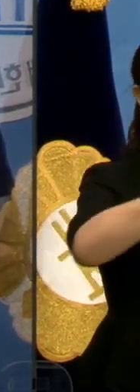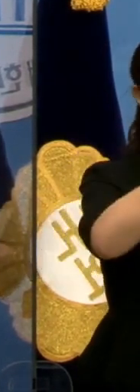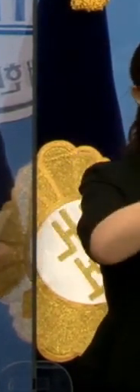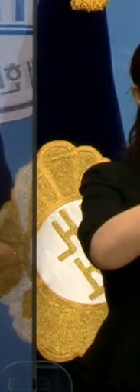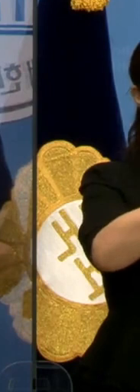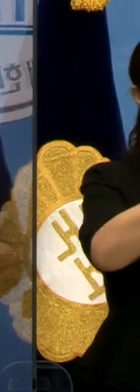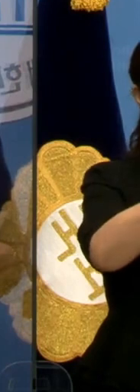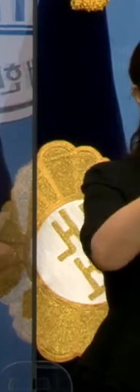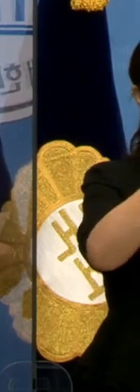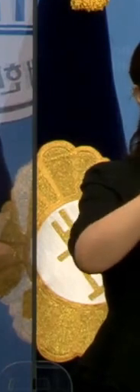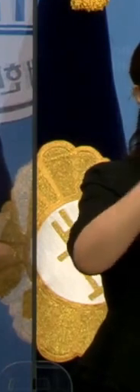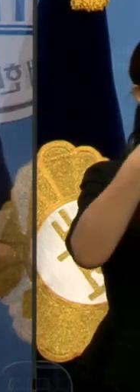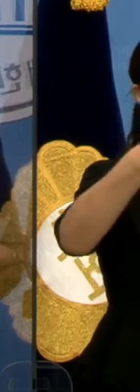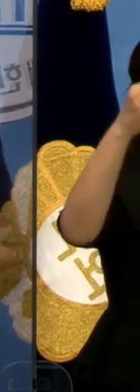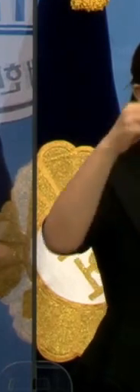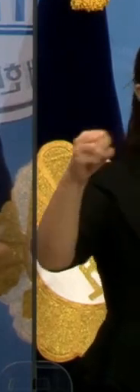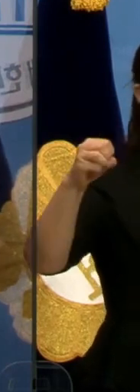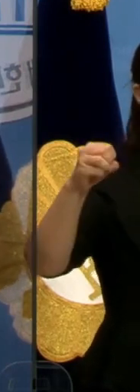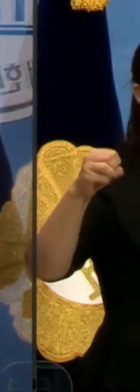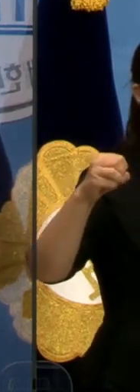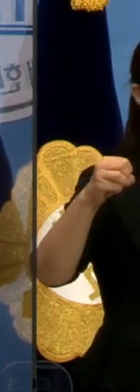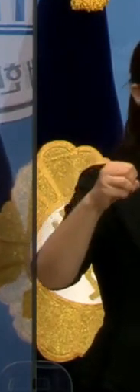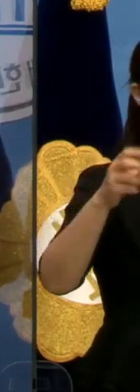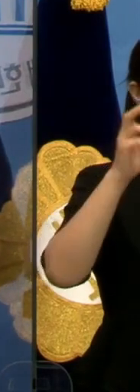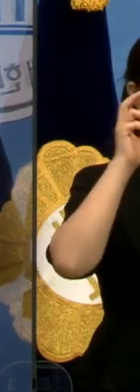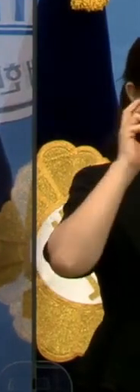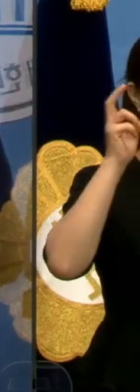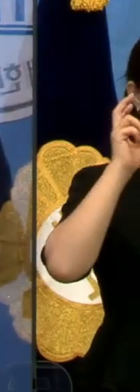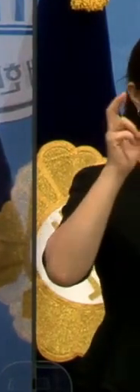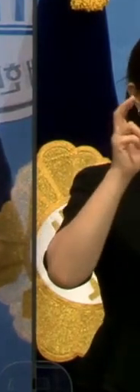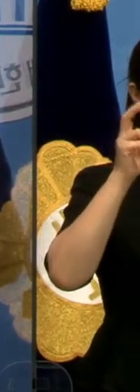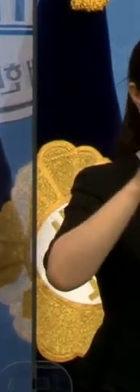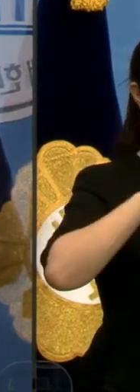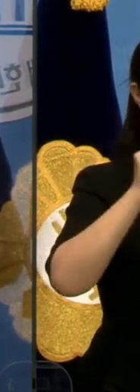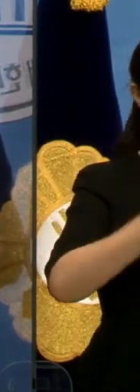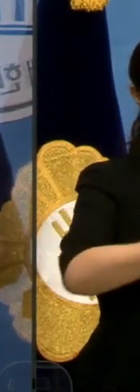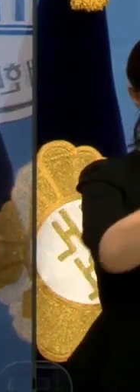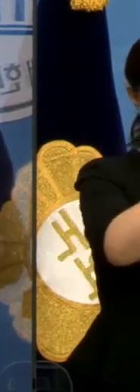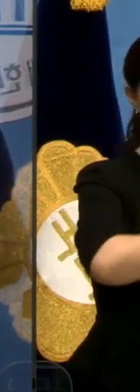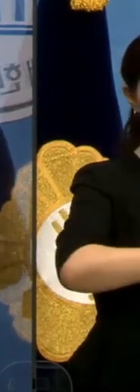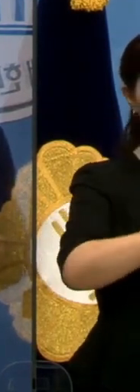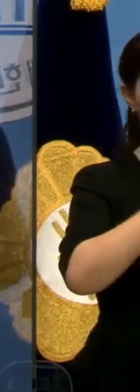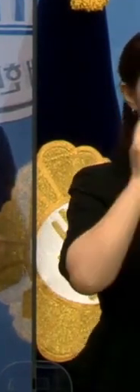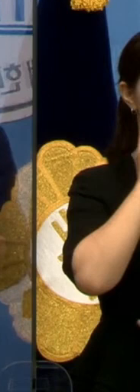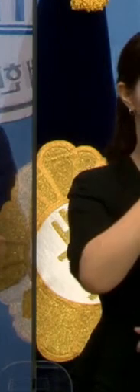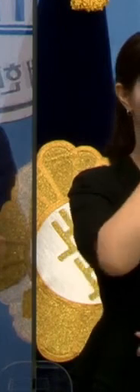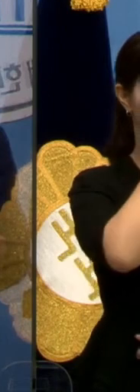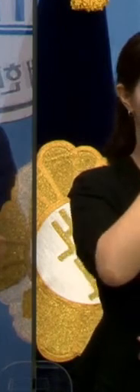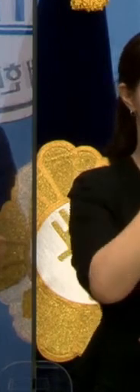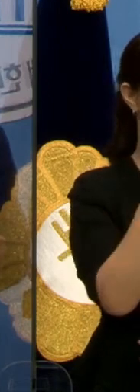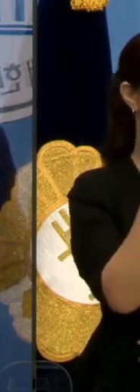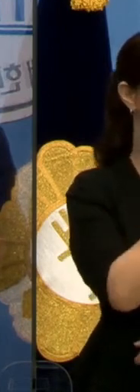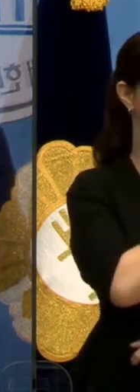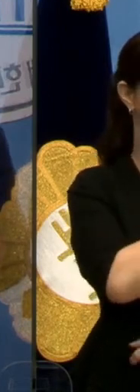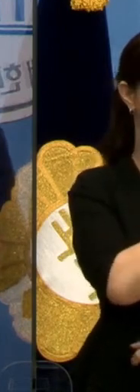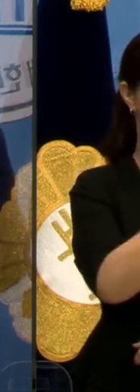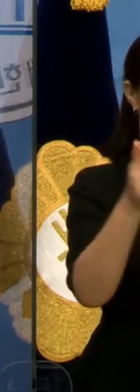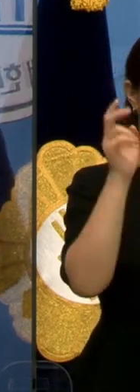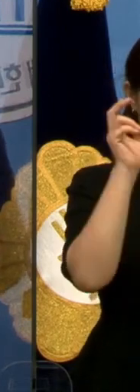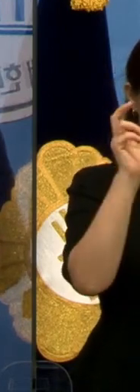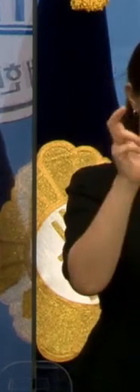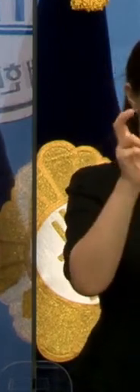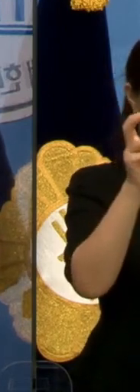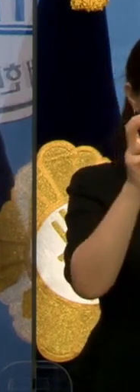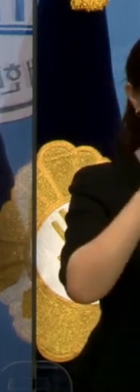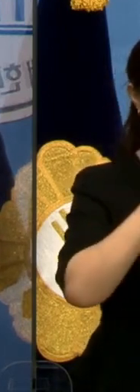57.6%입니다. 법인 소유 토지의 독점 구조는 더욱 심각합니다. 상위 1% 법인이 전체